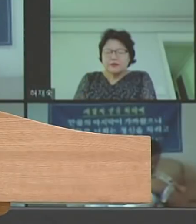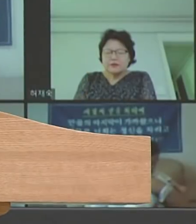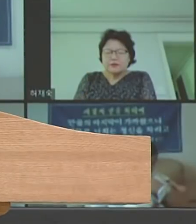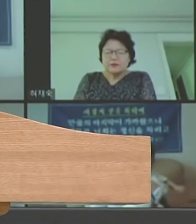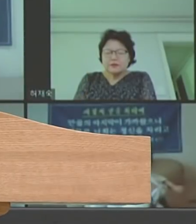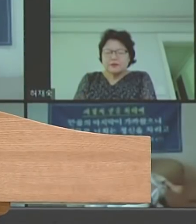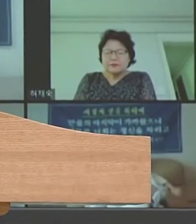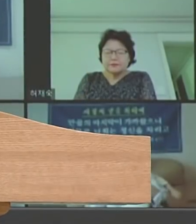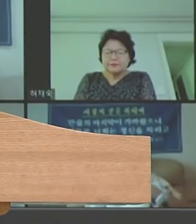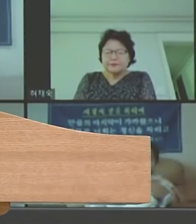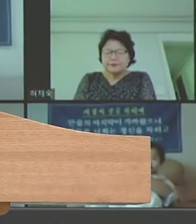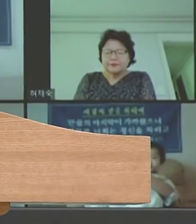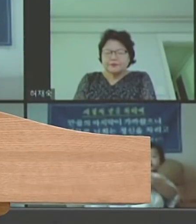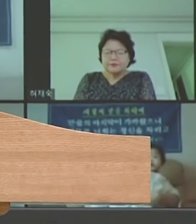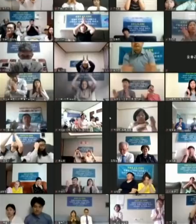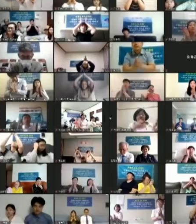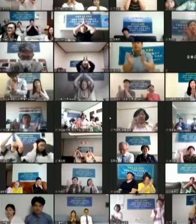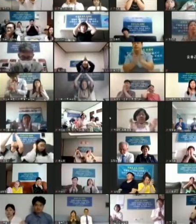아멘.